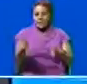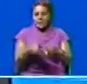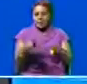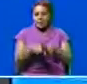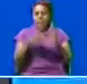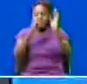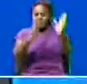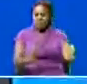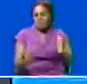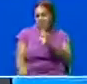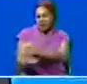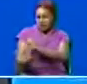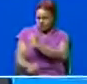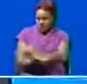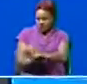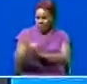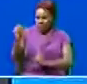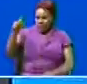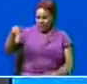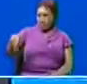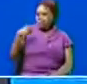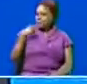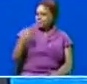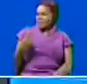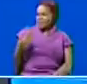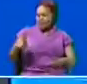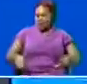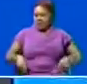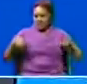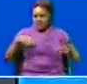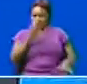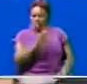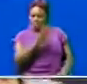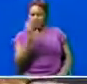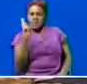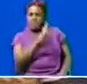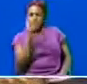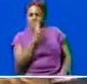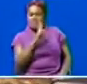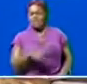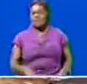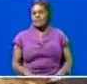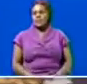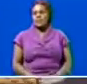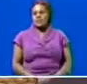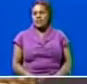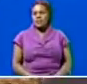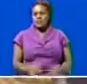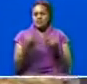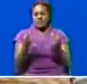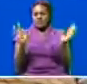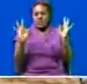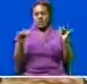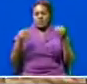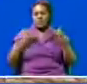mwanahabari wetu Jeff Kirui ni kwamba Simon Mbugua anadai kwamba maisha yake yamo hatarini. Freedom of expression.